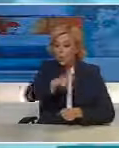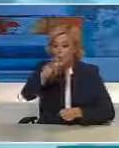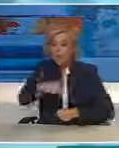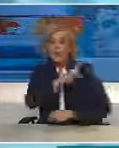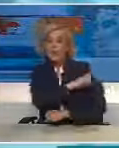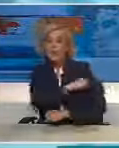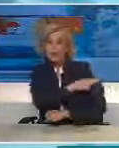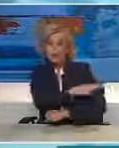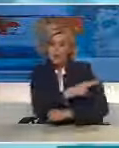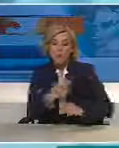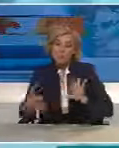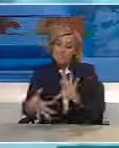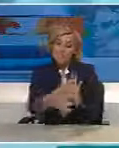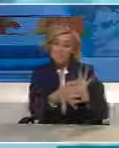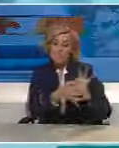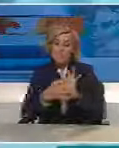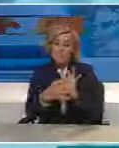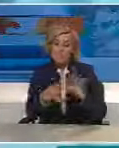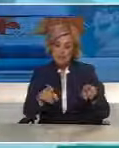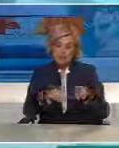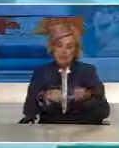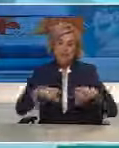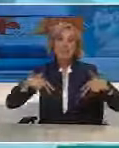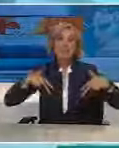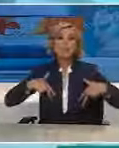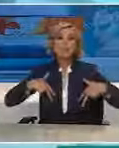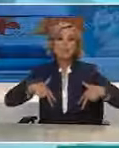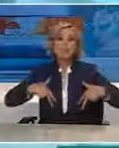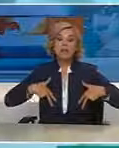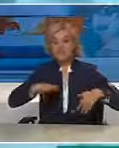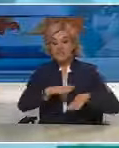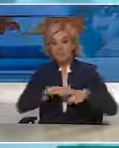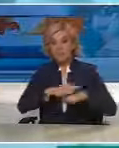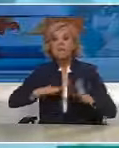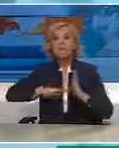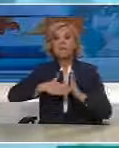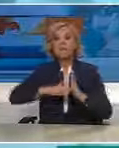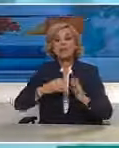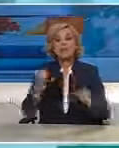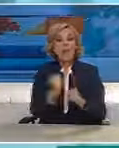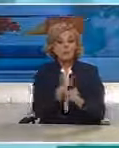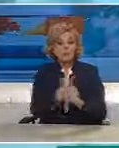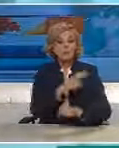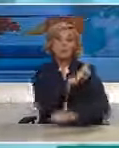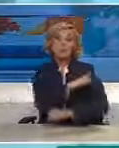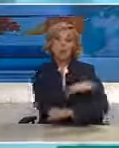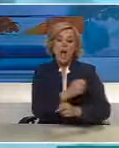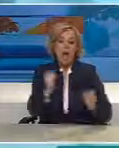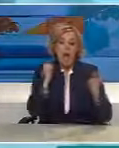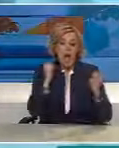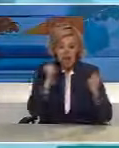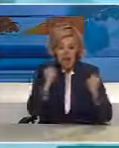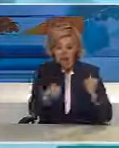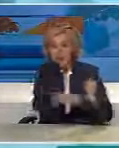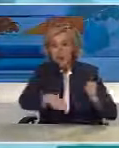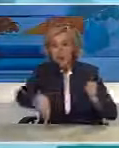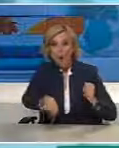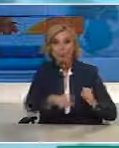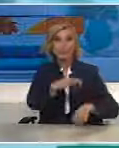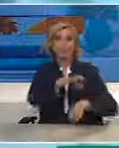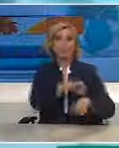με την ιατρική υπηρεσία του νοσοκομείου, με γνώμονα τη διασφάλιση της υγείας των ασθενών, αλλά και της κανονικής λειτουργίας του